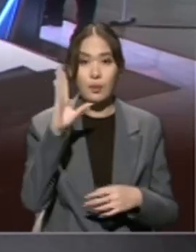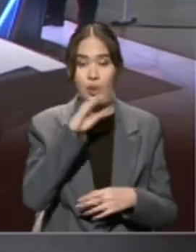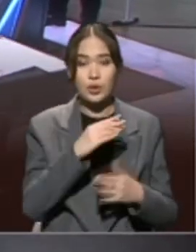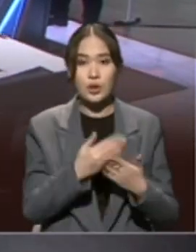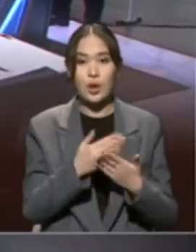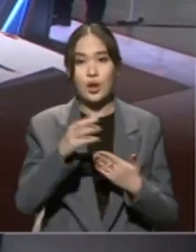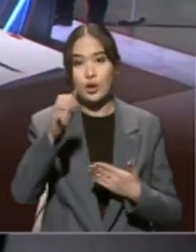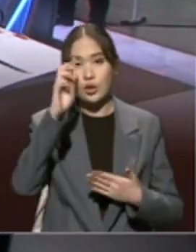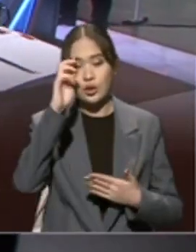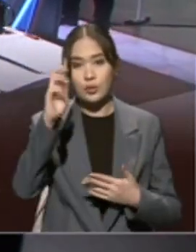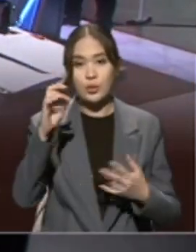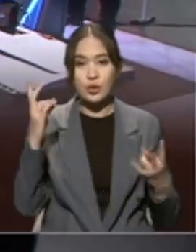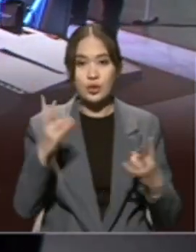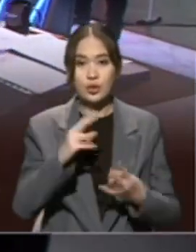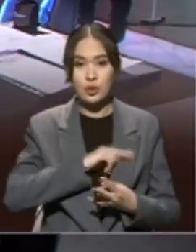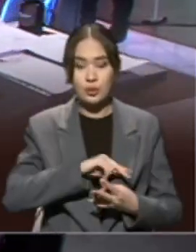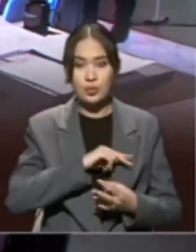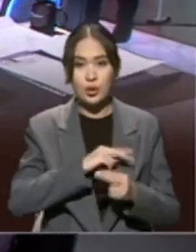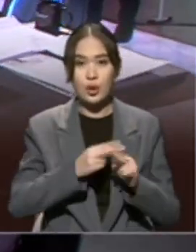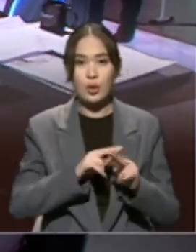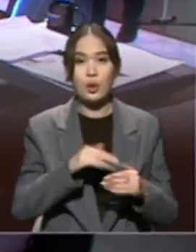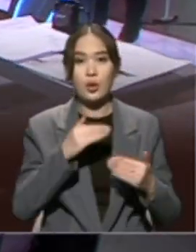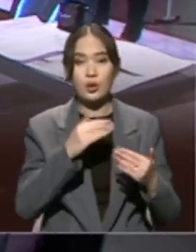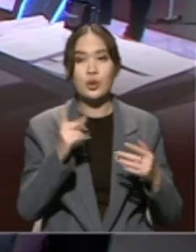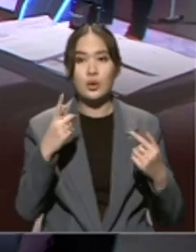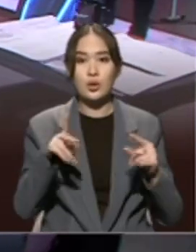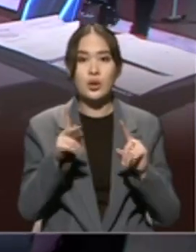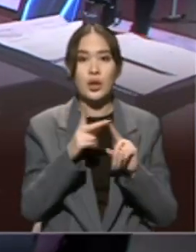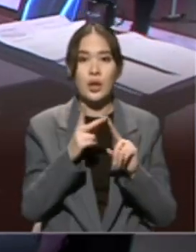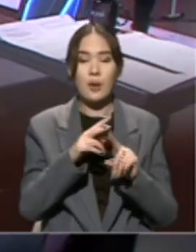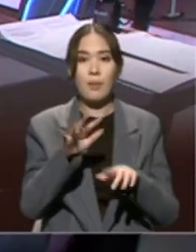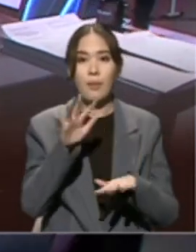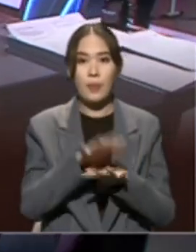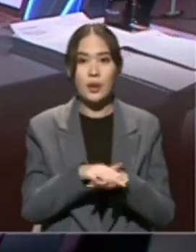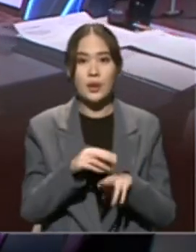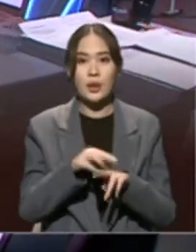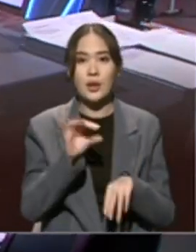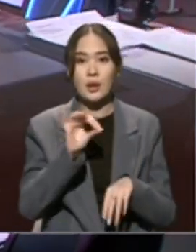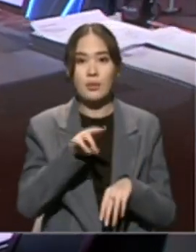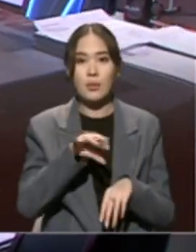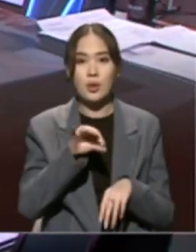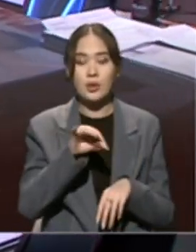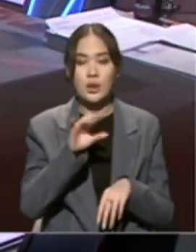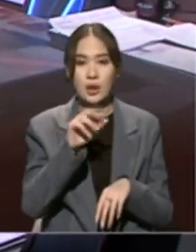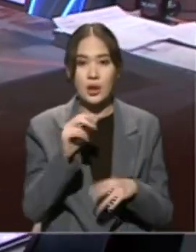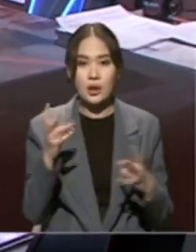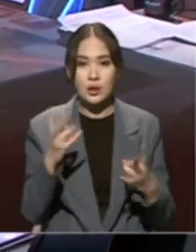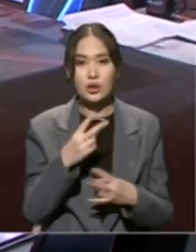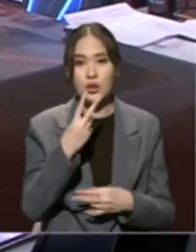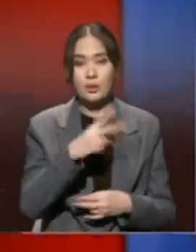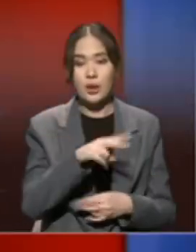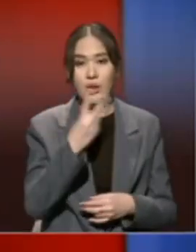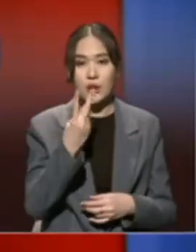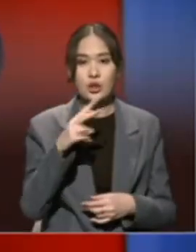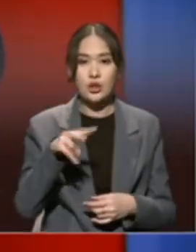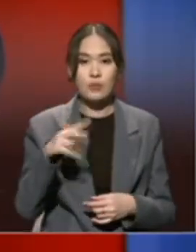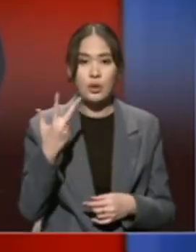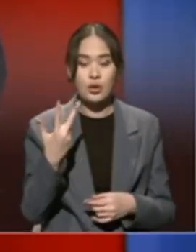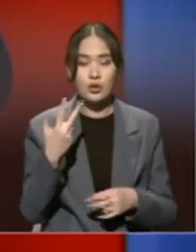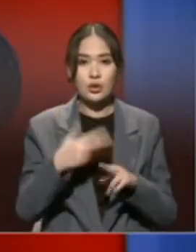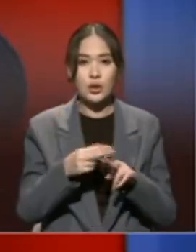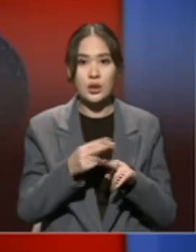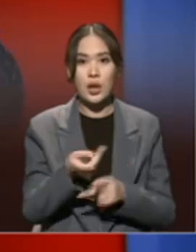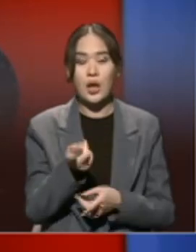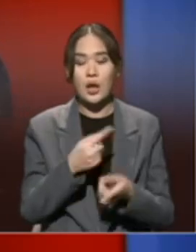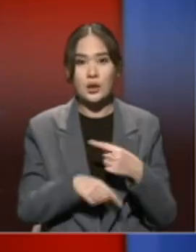ол үкіметтің жұмысы болу керек. Онда жаңағы екінші деңгейлі банктер ұсынып отырған ипотекалық ставкалар бар ғой. 22-23. Ол міндетті түрде жаңағындай қайта